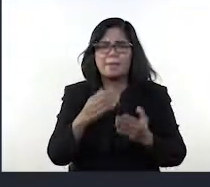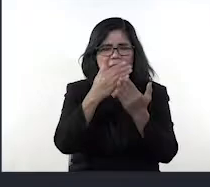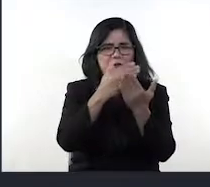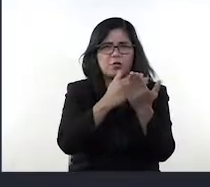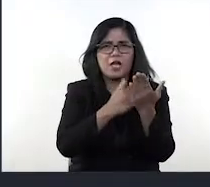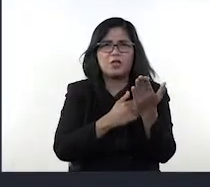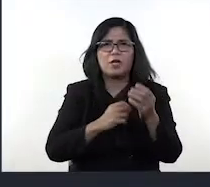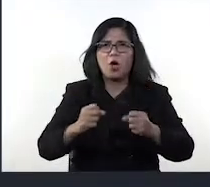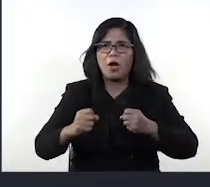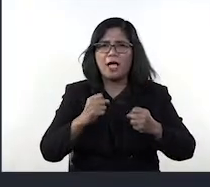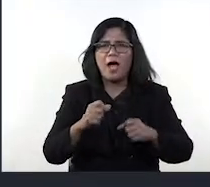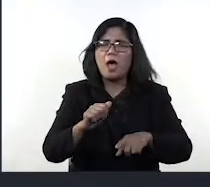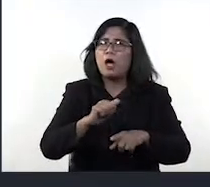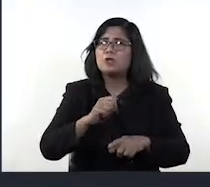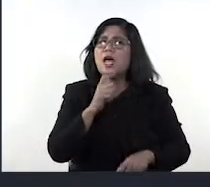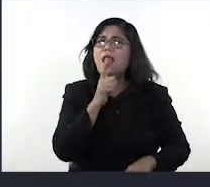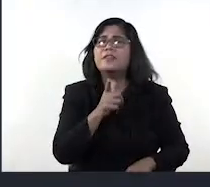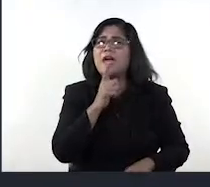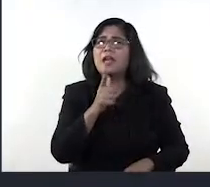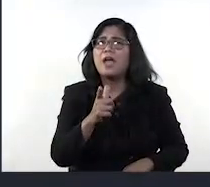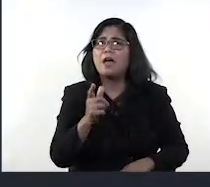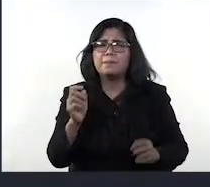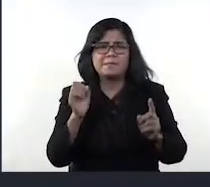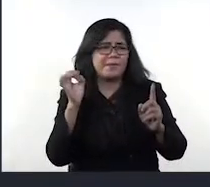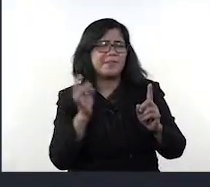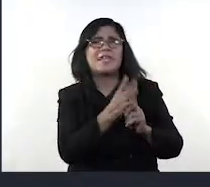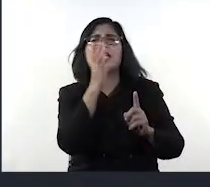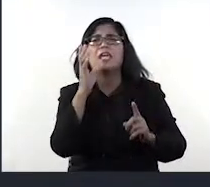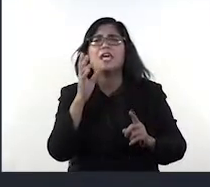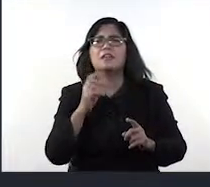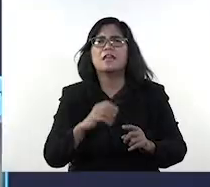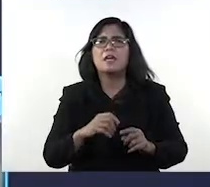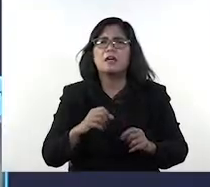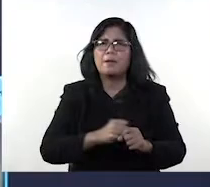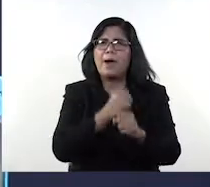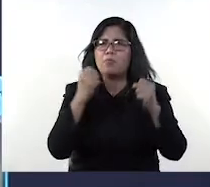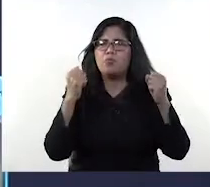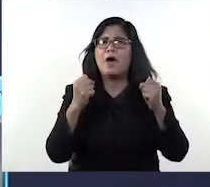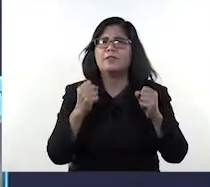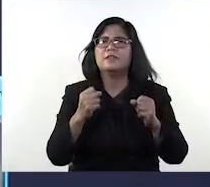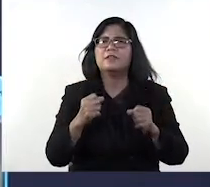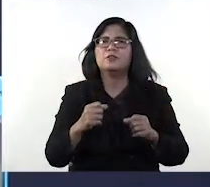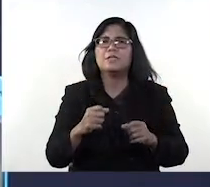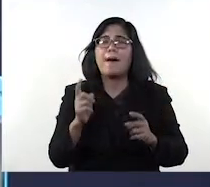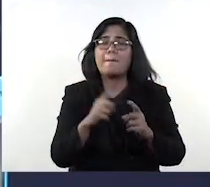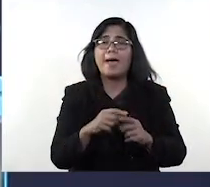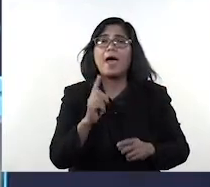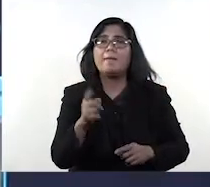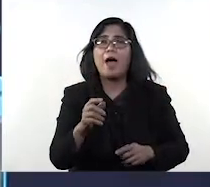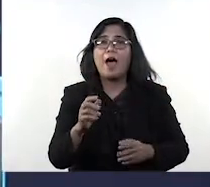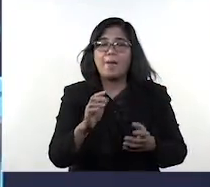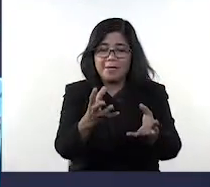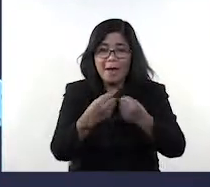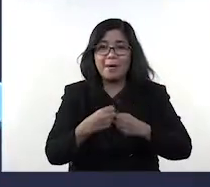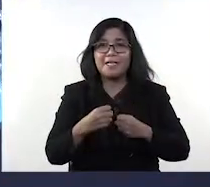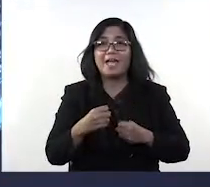peraturan-peraturan Nagita pelatihan kita mencapai target tertentu Kita harus punya kemampuan tertentu sampai kita dapat memperoleh mahkota sebagai